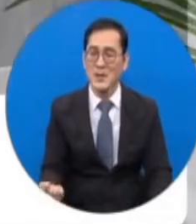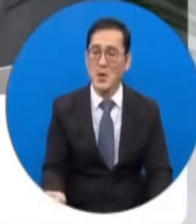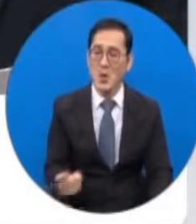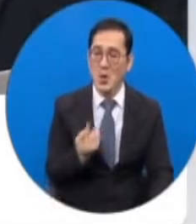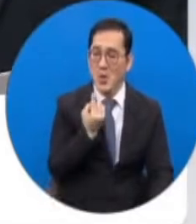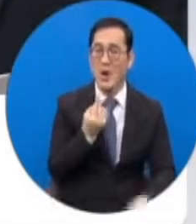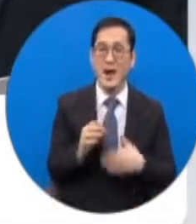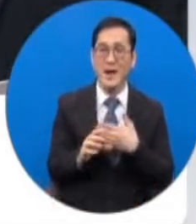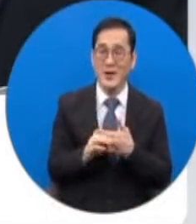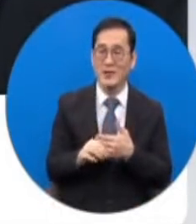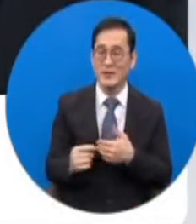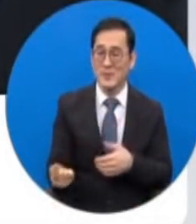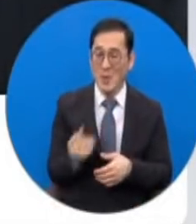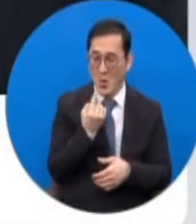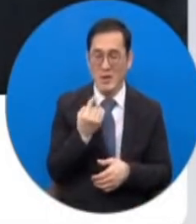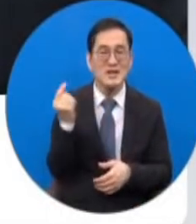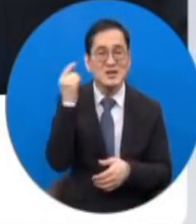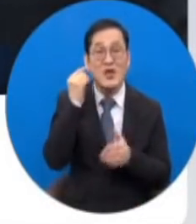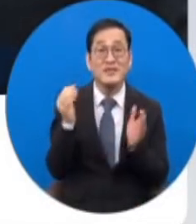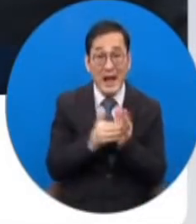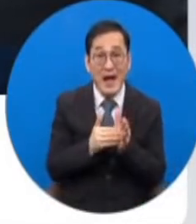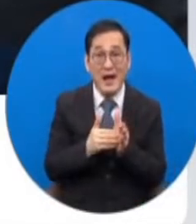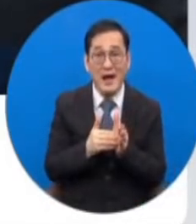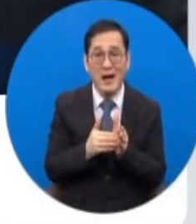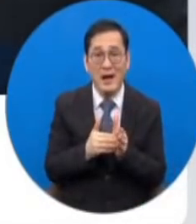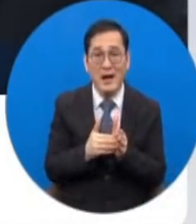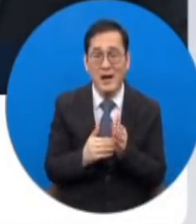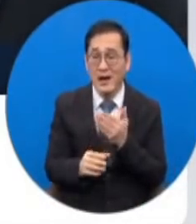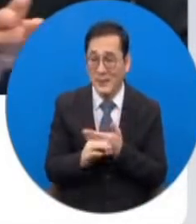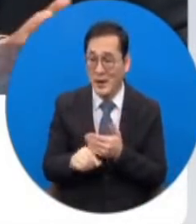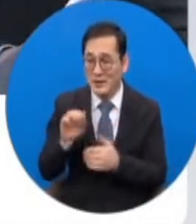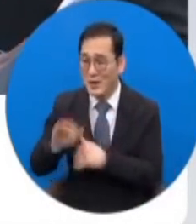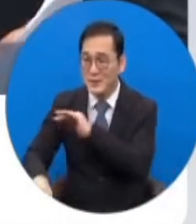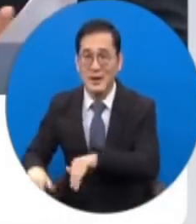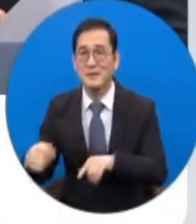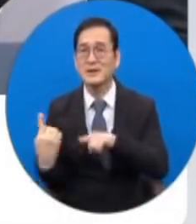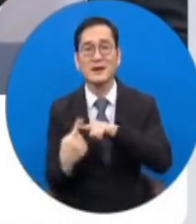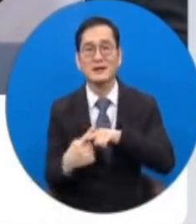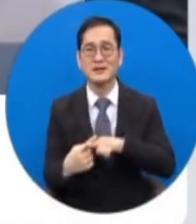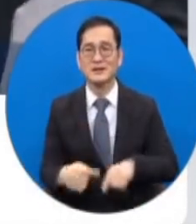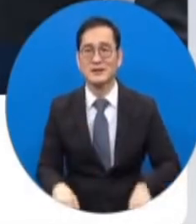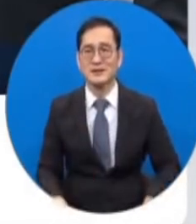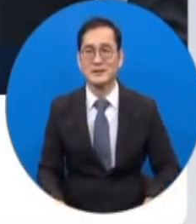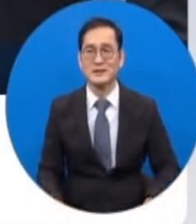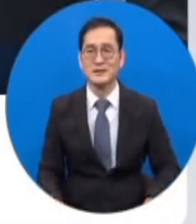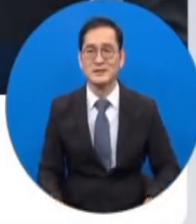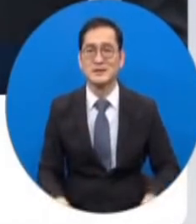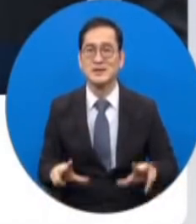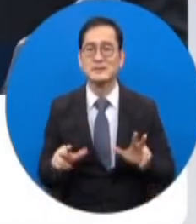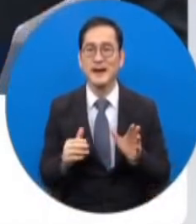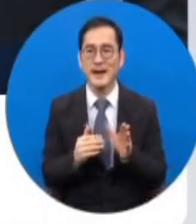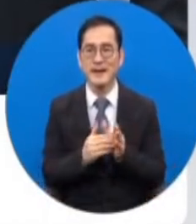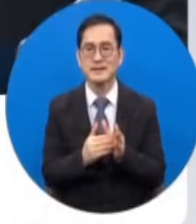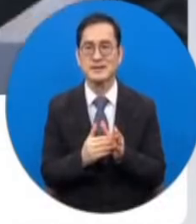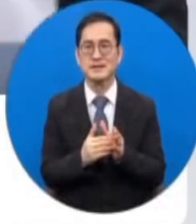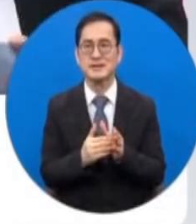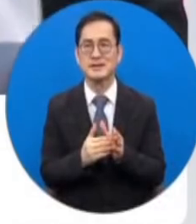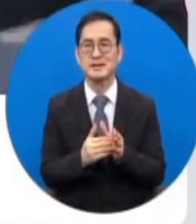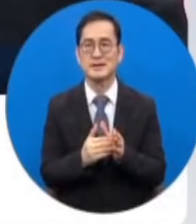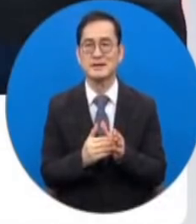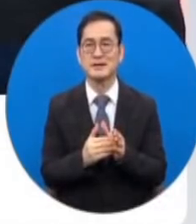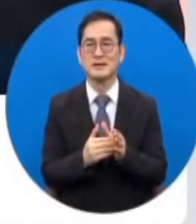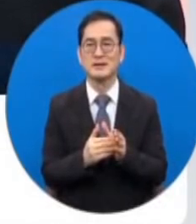이 책 유혹 이태균 한테 전거를 준 것처럼 되어 버리기 때문에 사실은 본인은 이제까지 언행과 지금 그 상황이